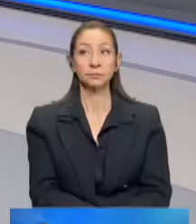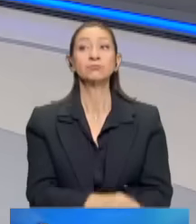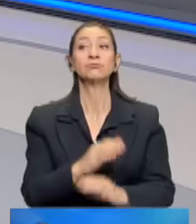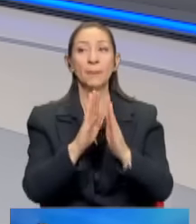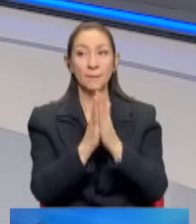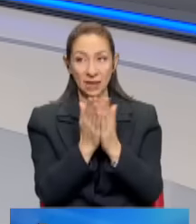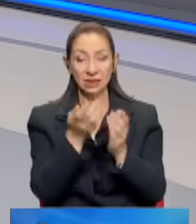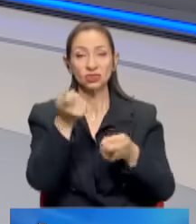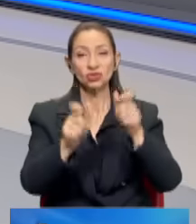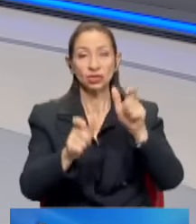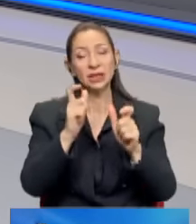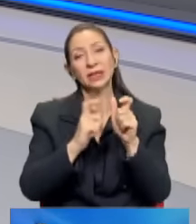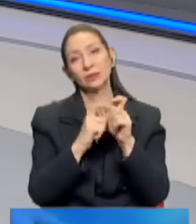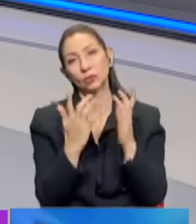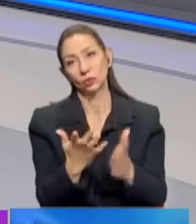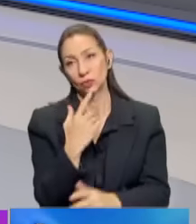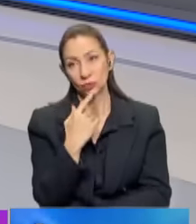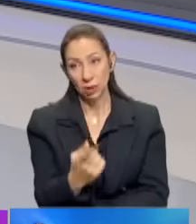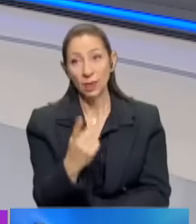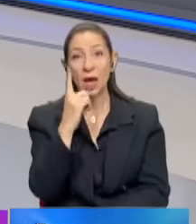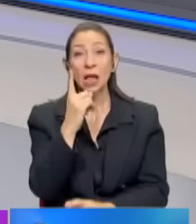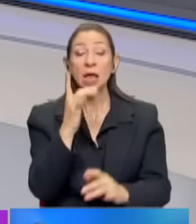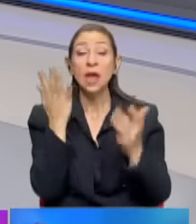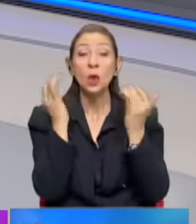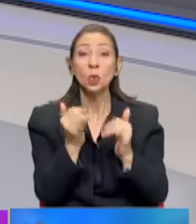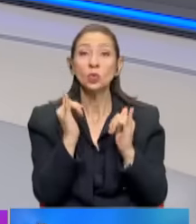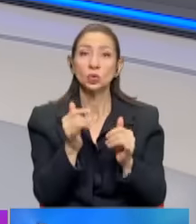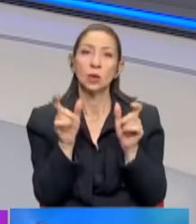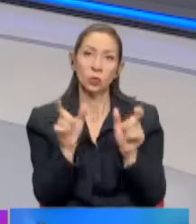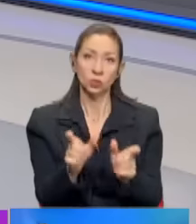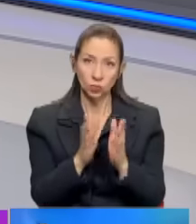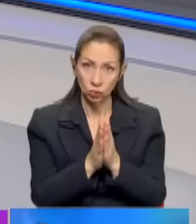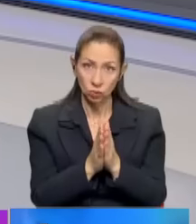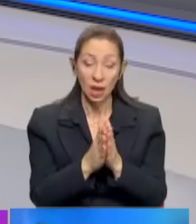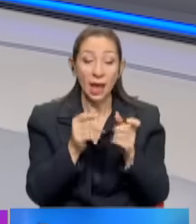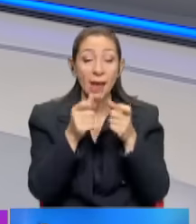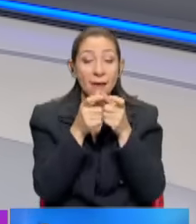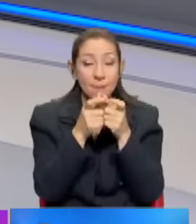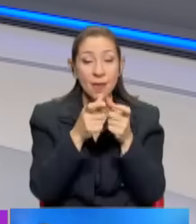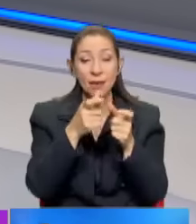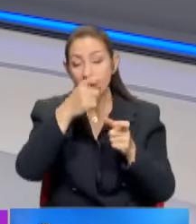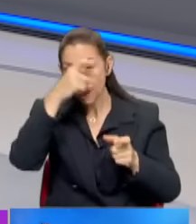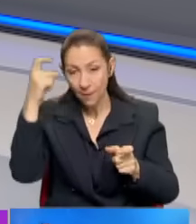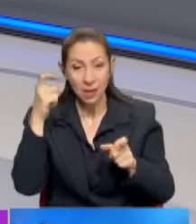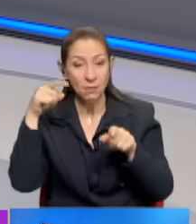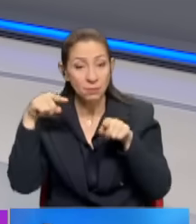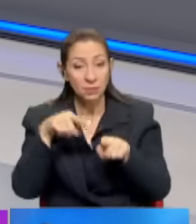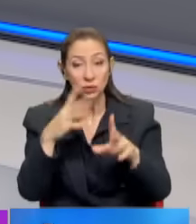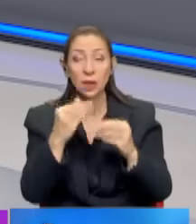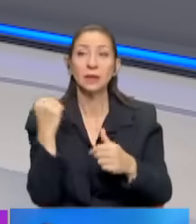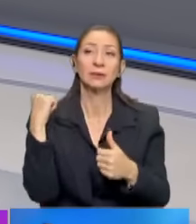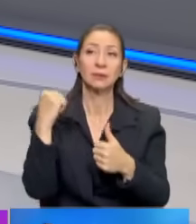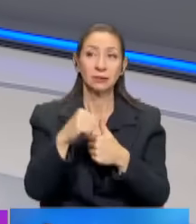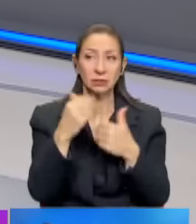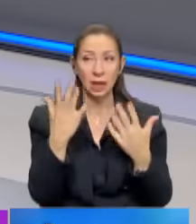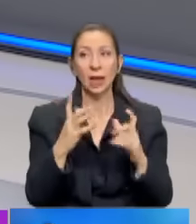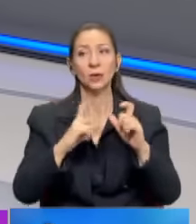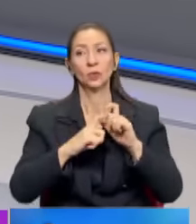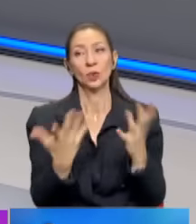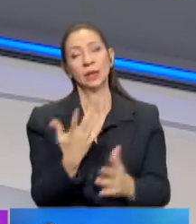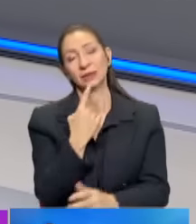Mersin'e ve işçilerimize geçmiş olsun diyelim Allah beterinden korusun tüm ekmeğinin emeğinin peşinde olanlara da bir kez daha